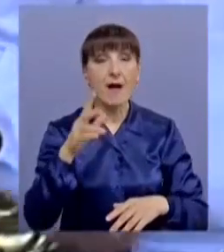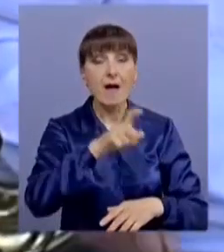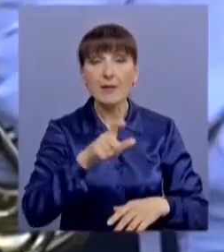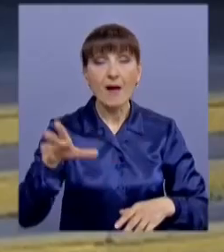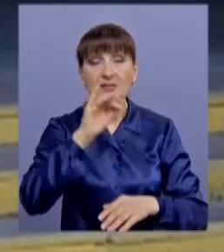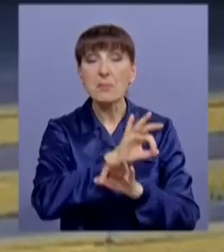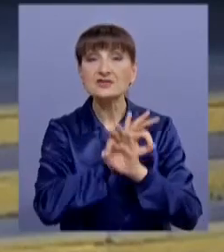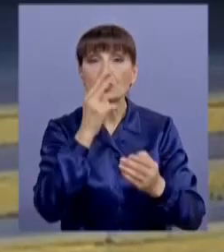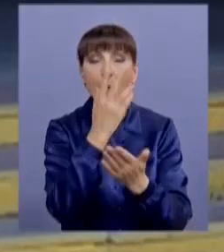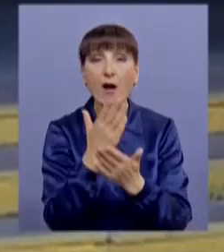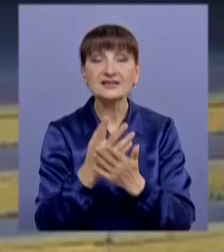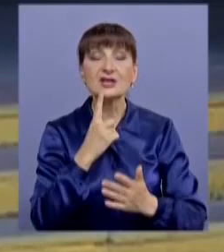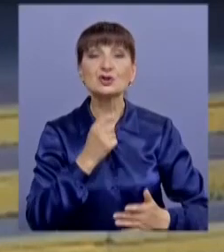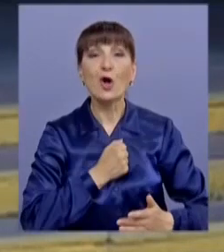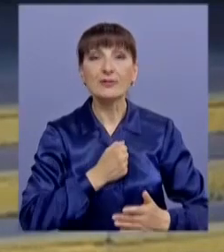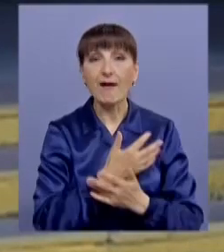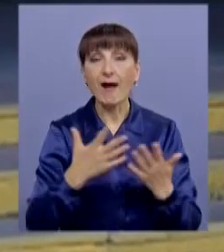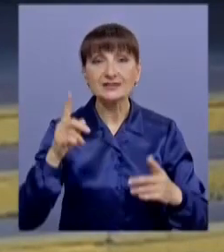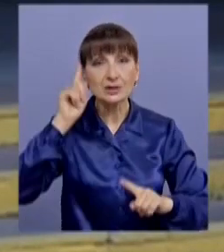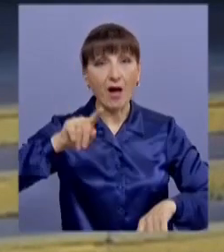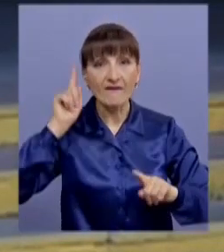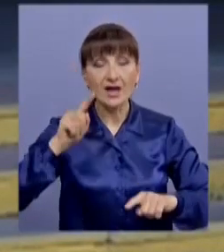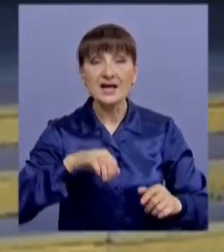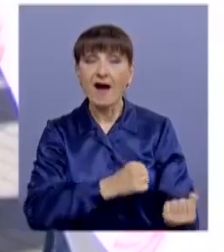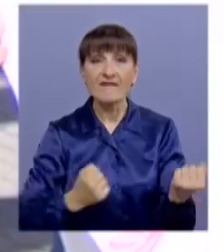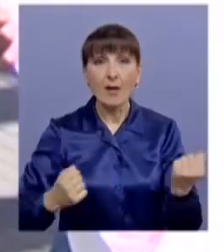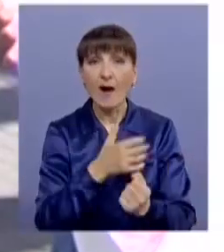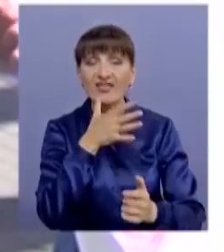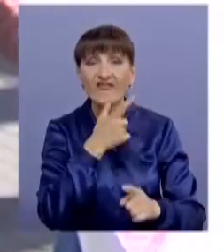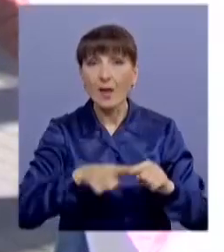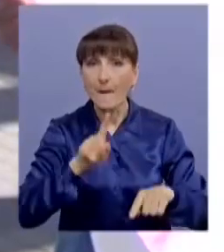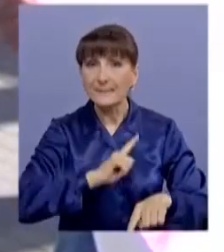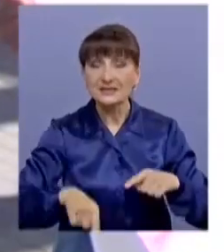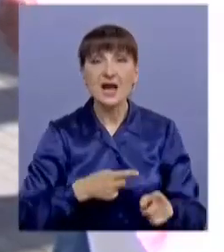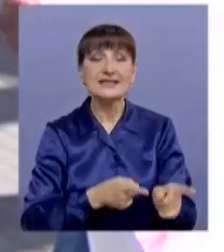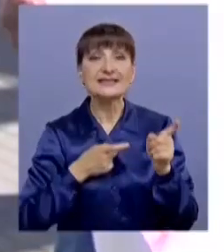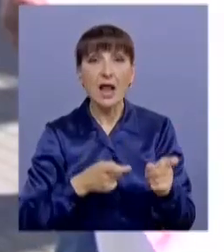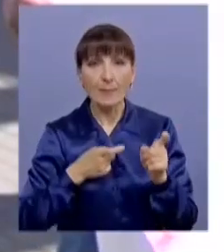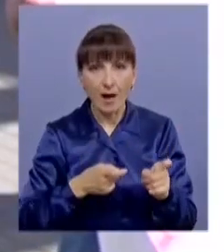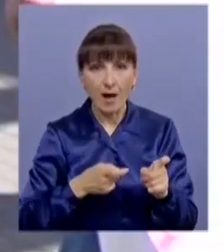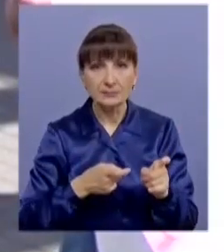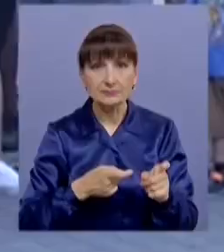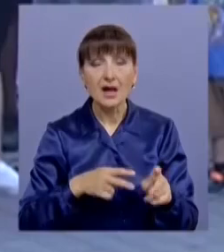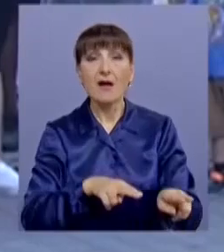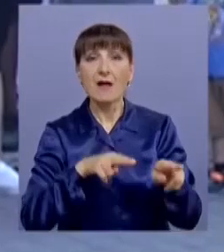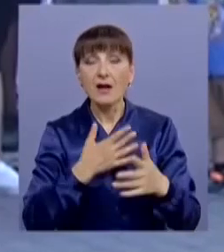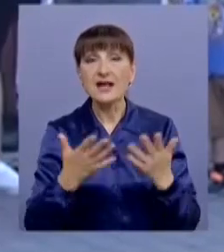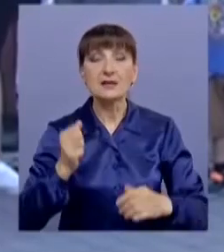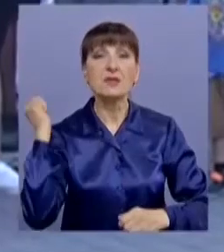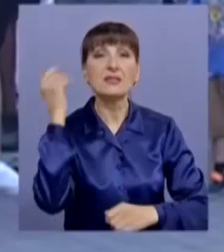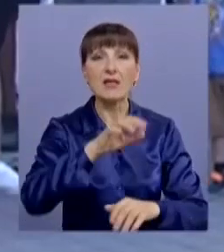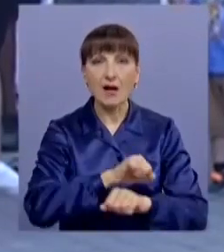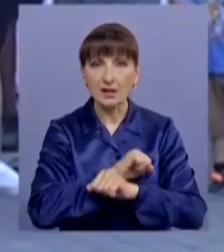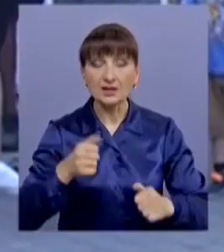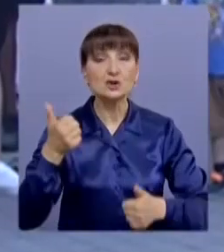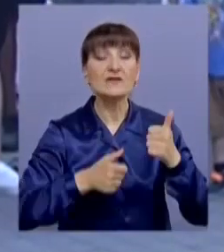блестяще продемонстрировали солдатские навыки. Сбор автомата Калашникова на время, стрельбу из пневматической винтовки, метание гранаты.